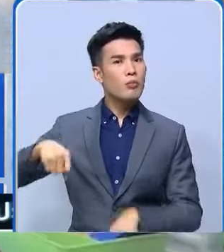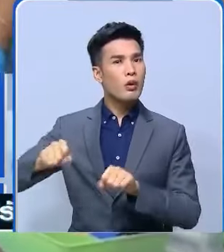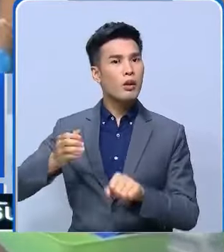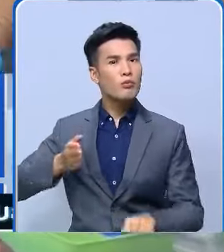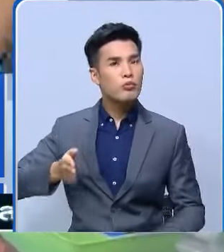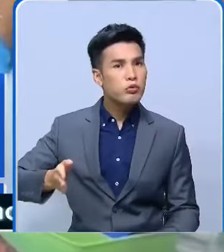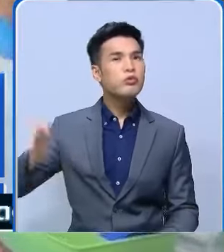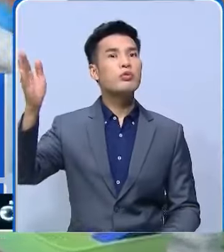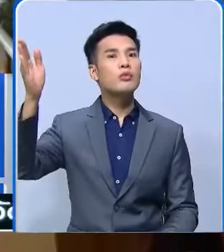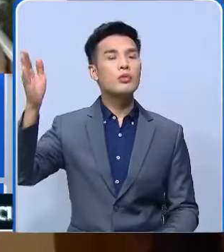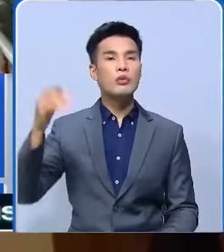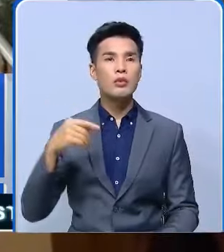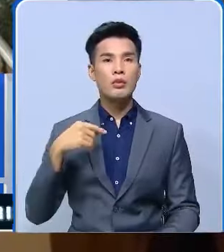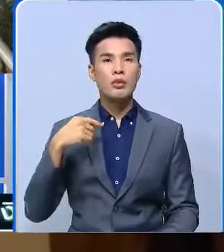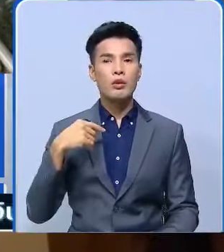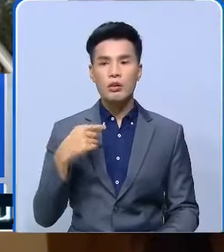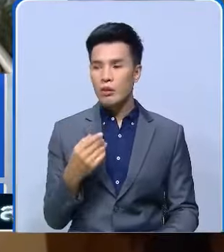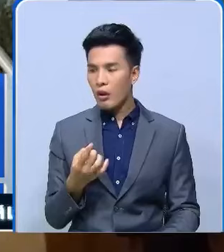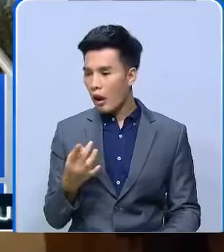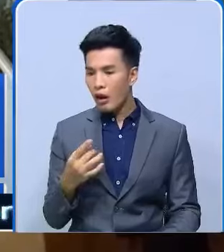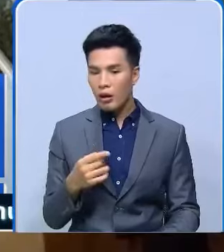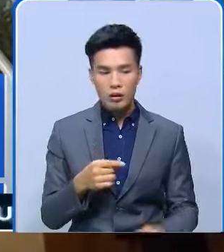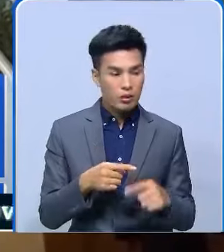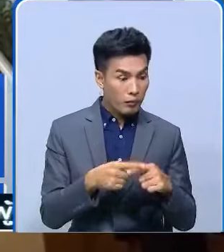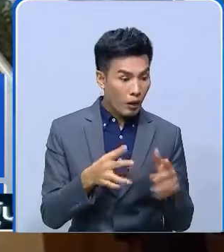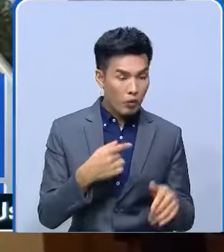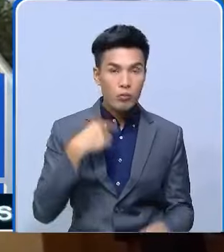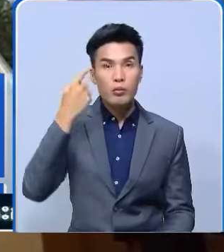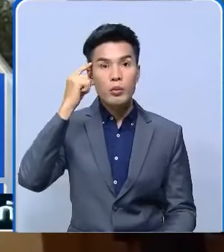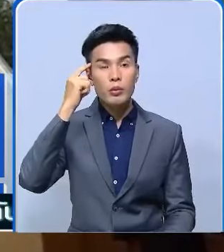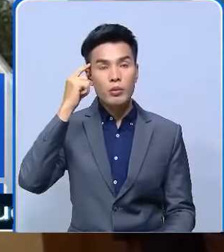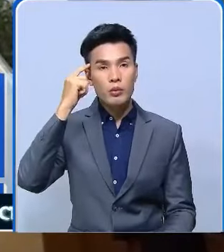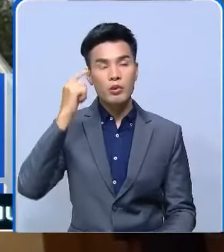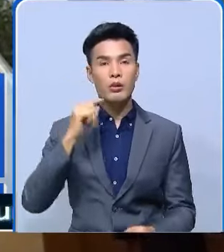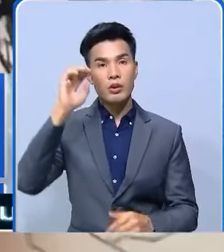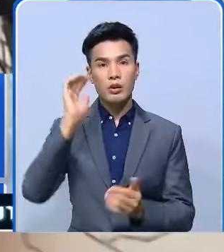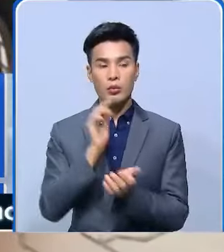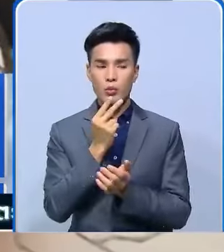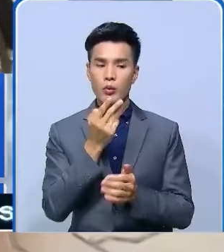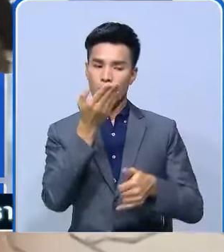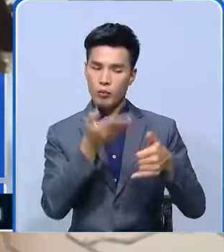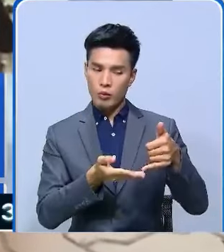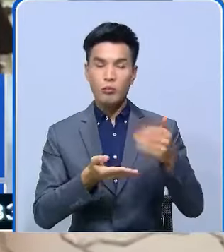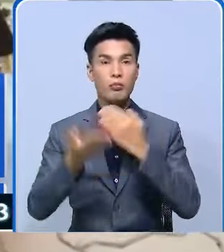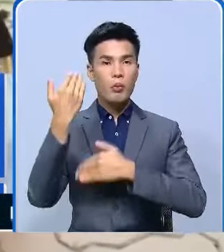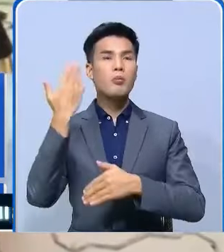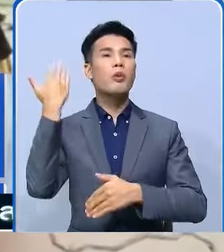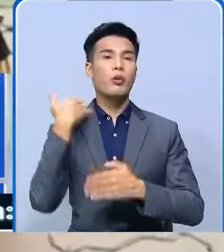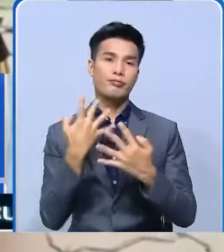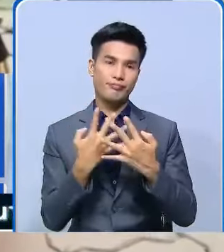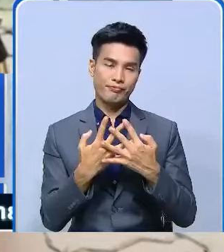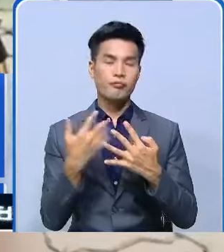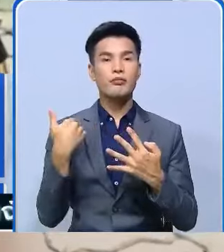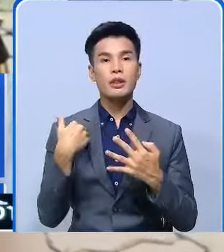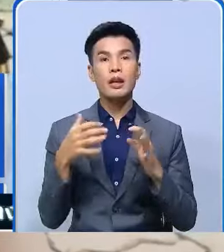ออกไปตอนนั้นยังไม่รู้เลยว่าอ้าวมีคนโดนยิงซะแล้ว ตำรวจเข้าไปตรวจสอบประวัติพบว่านายแก้วทองเนี่ยเคยถูกตำรวจจับ